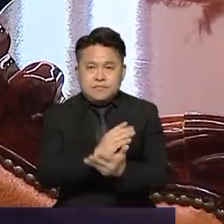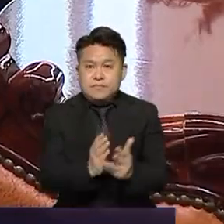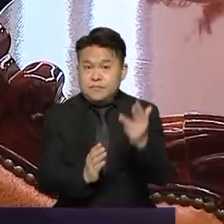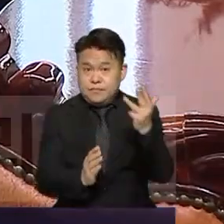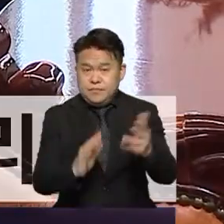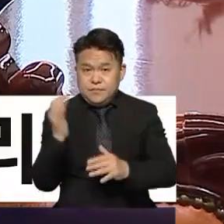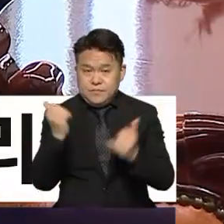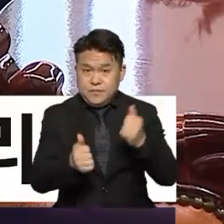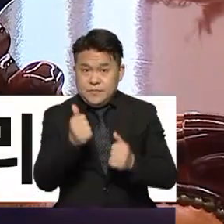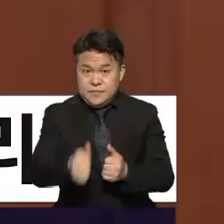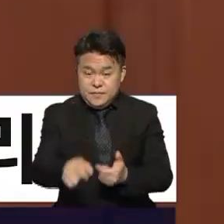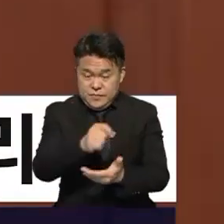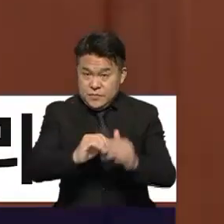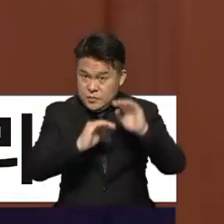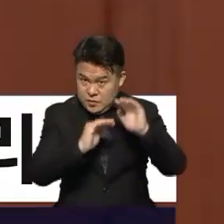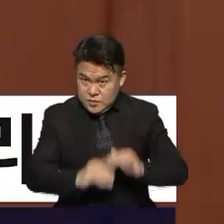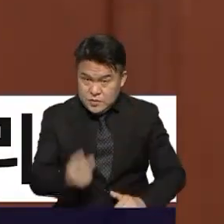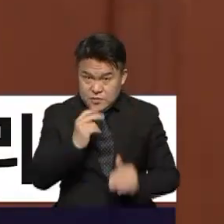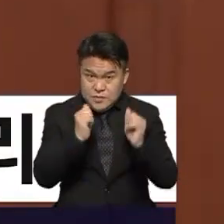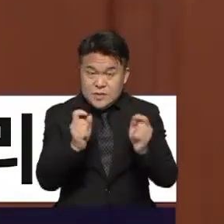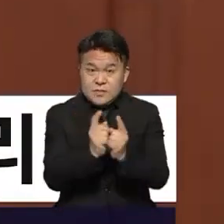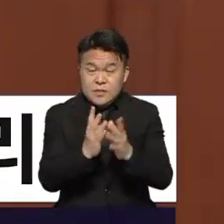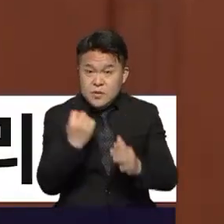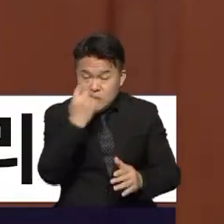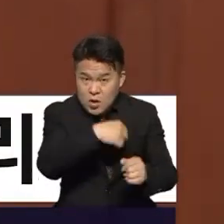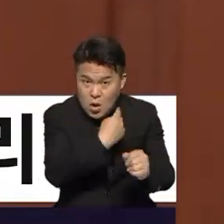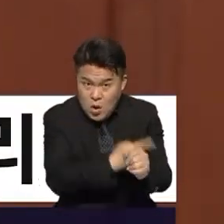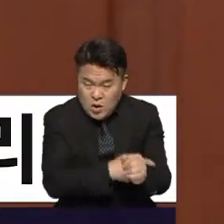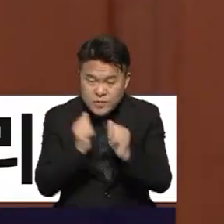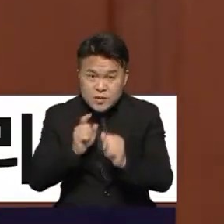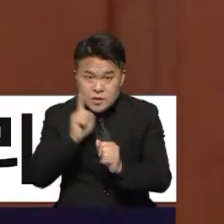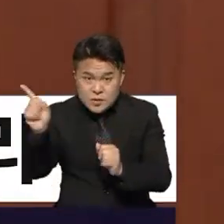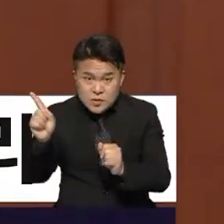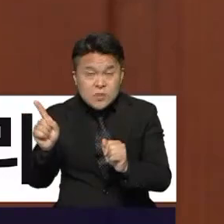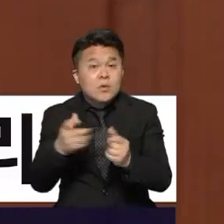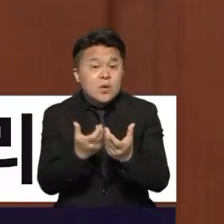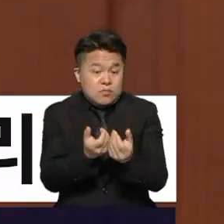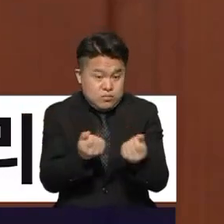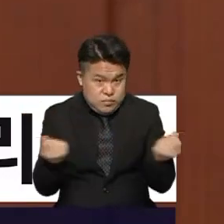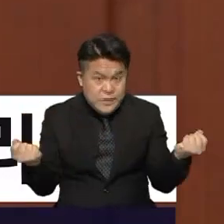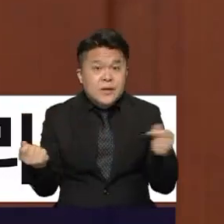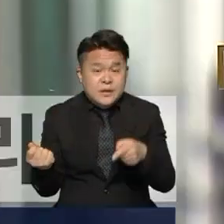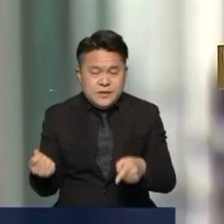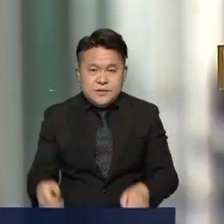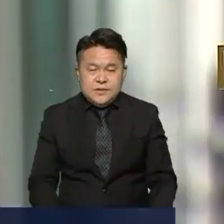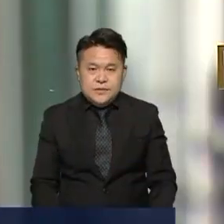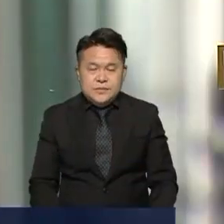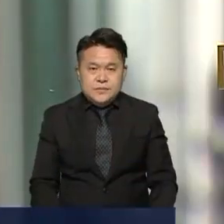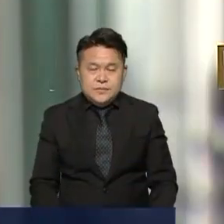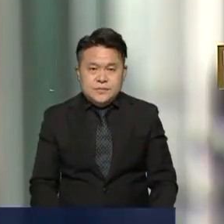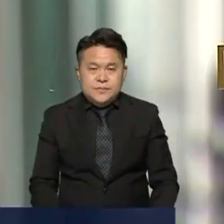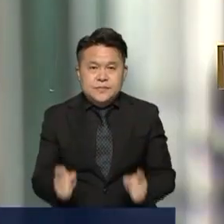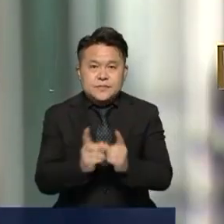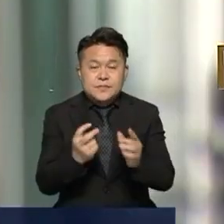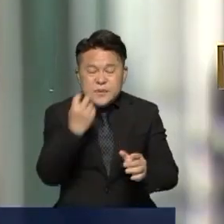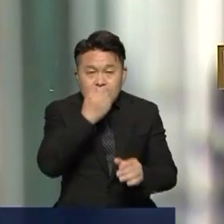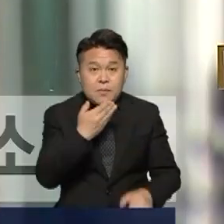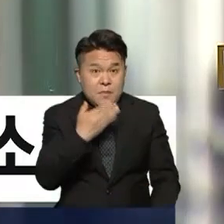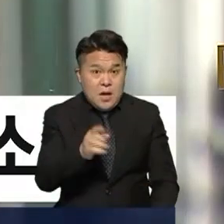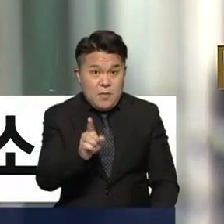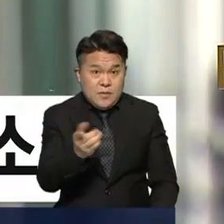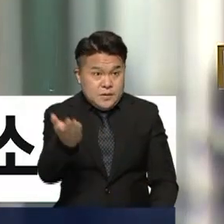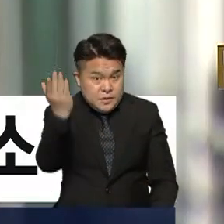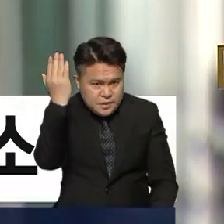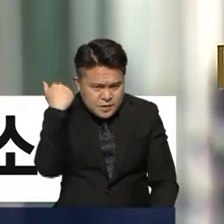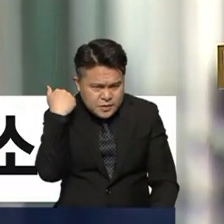구성된 국회의장 중재안은 검찰의 직접 수사권과 기소권을 분리한다는 내용이 담겼습니다. 검찰이 직접 수사할 수 있는 기존